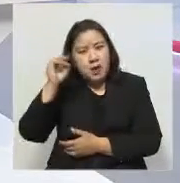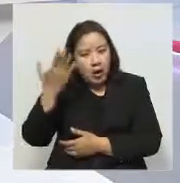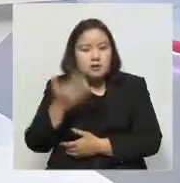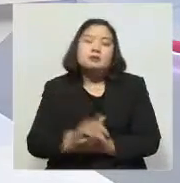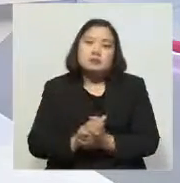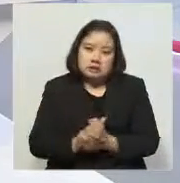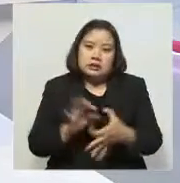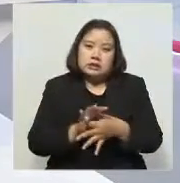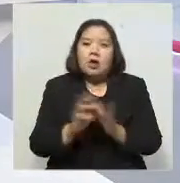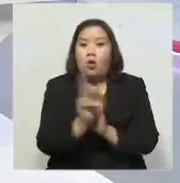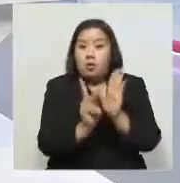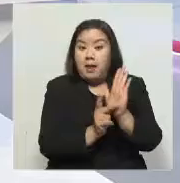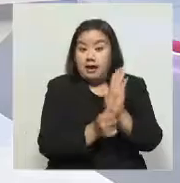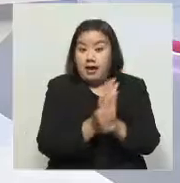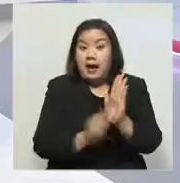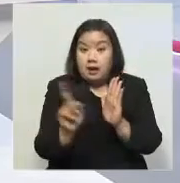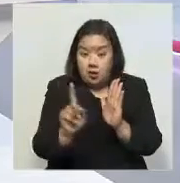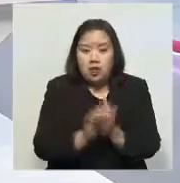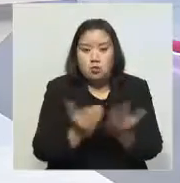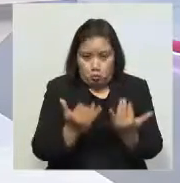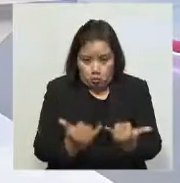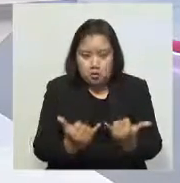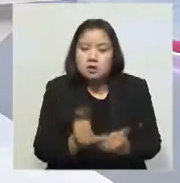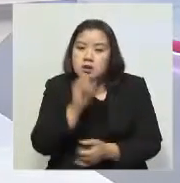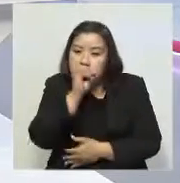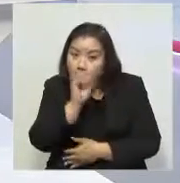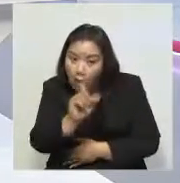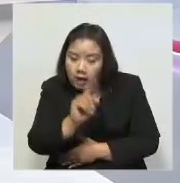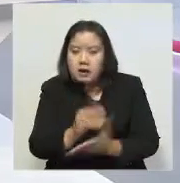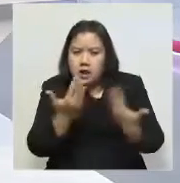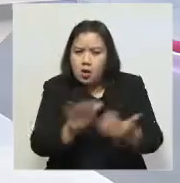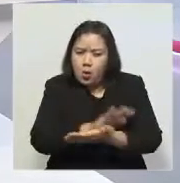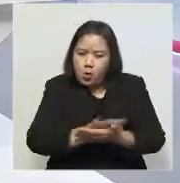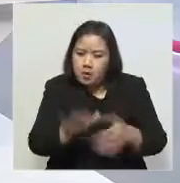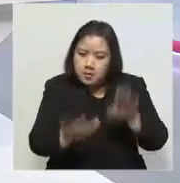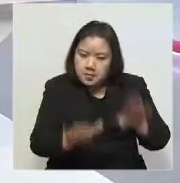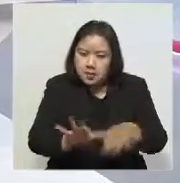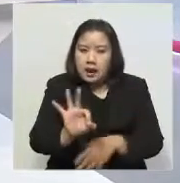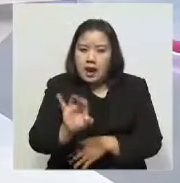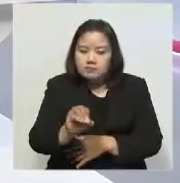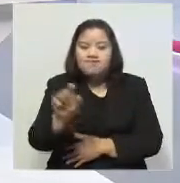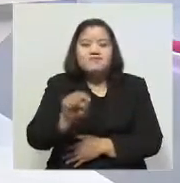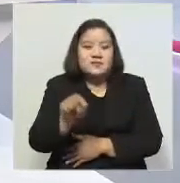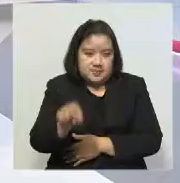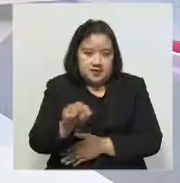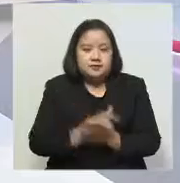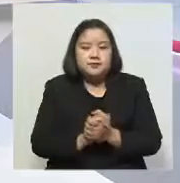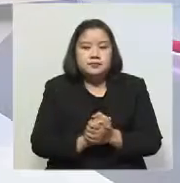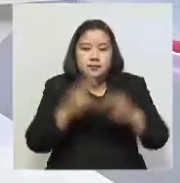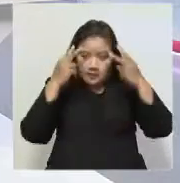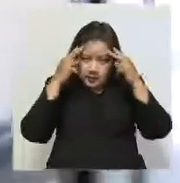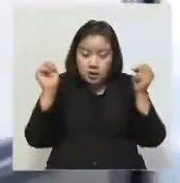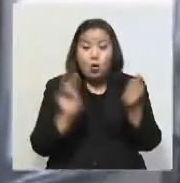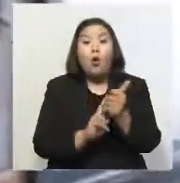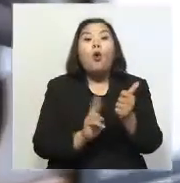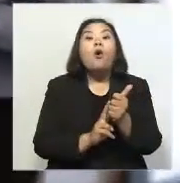หนแล้วแก้ไขกฎหมายไปถึงไหนล่าสุดนี่มีความคืบหน้าบอกว่าดำเนินการไปแล้วกว่าร้อยละ90นะครับซึ่งทางรองนายกรัฐมนตรีอาจารย์วิษณุเ